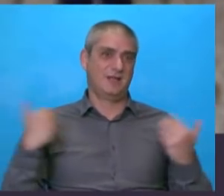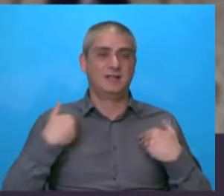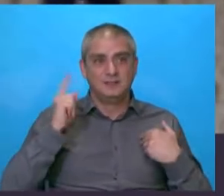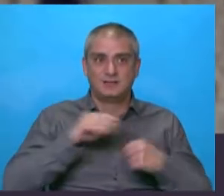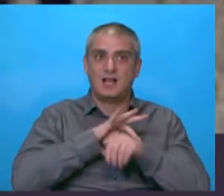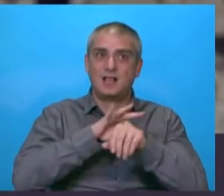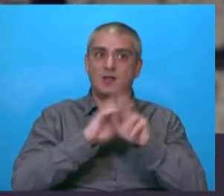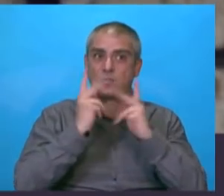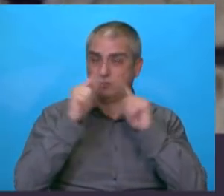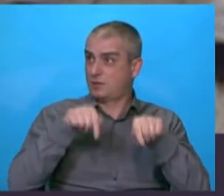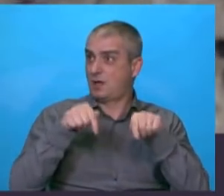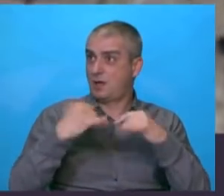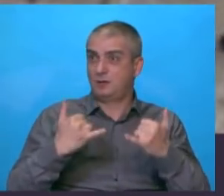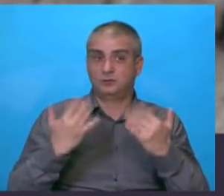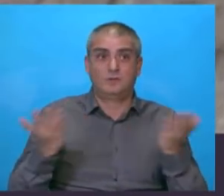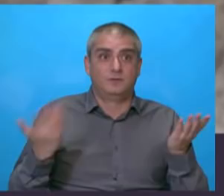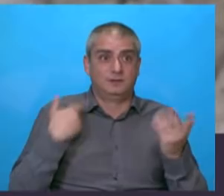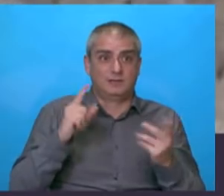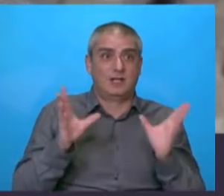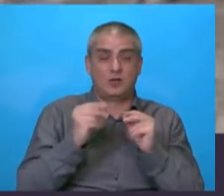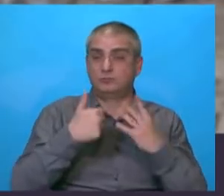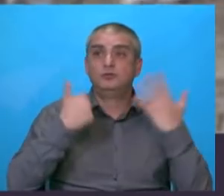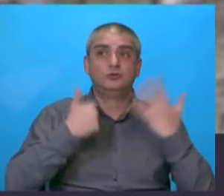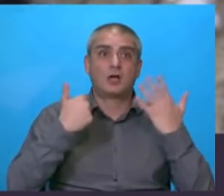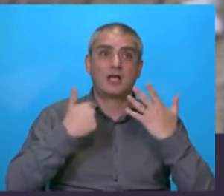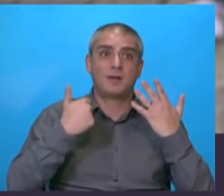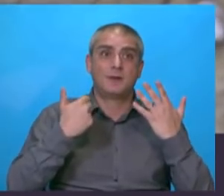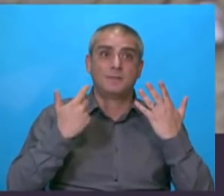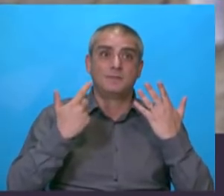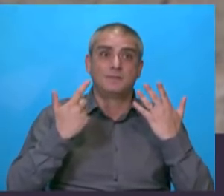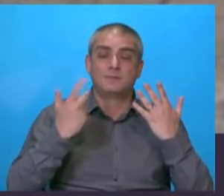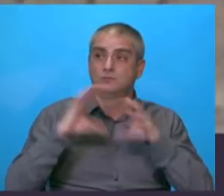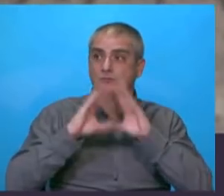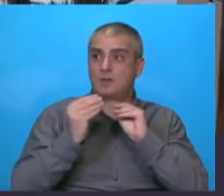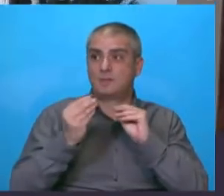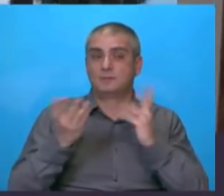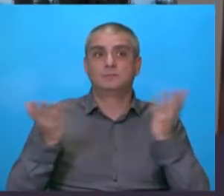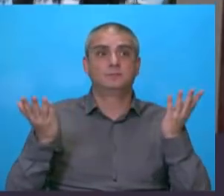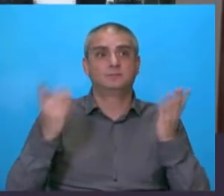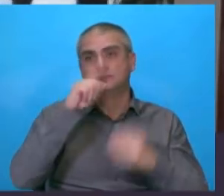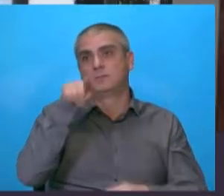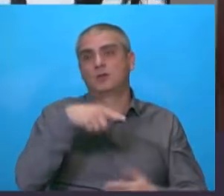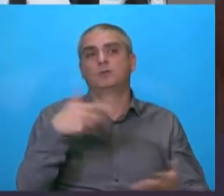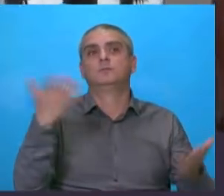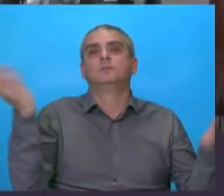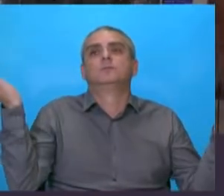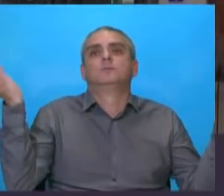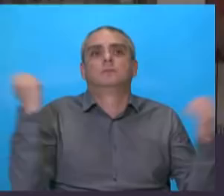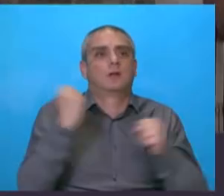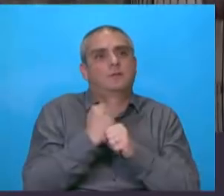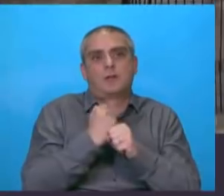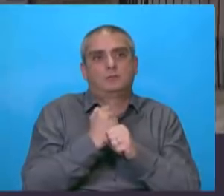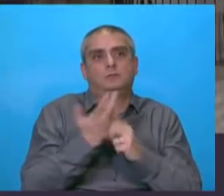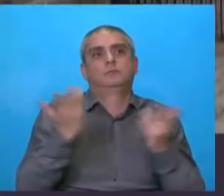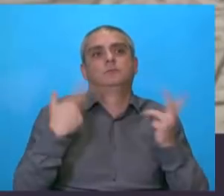קבוצה כרגע, אני צריכה להיות איתם שישה ימים שלמים. הם ביטלו, אין מה לעשות. אז